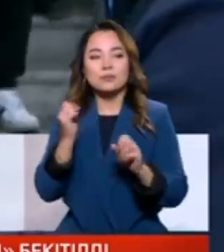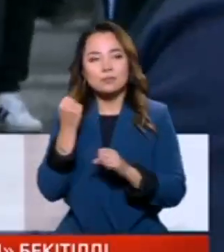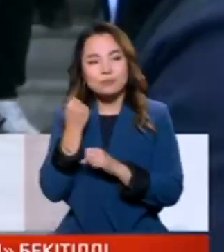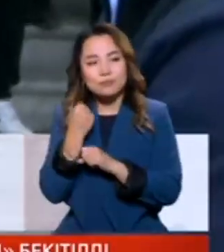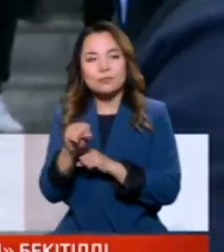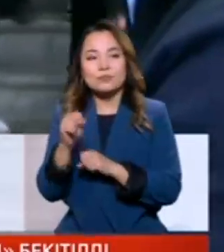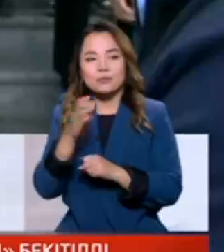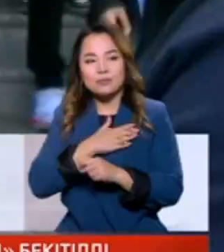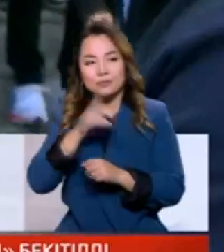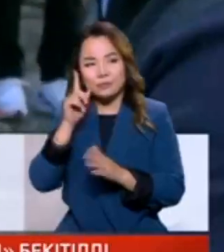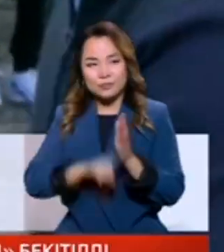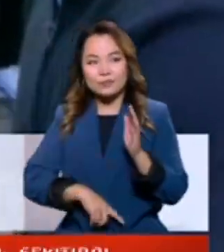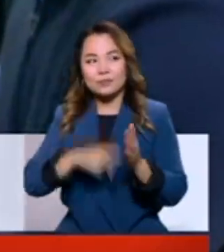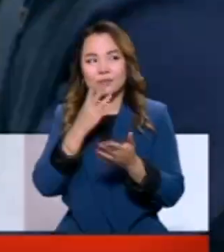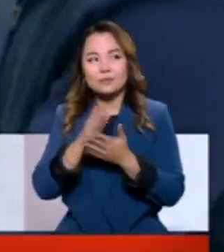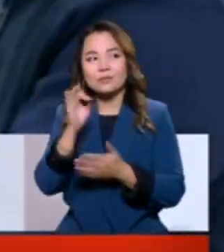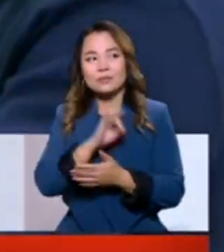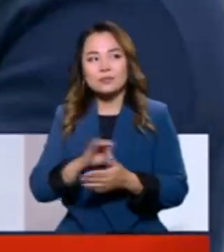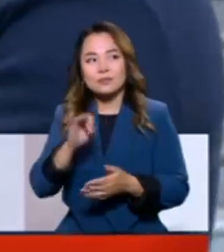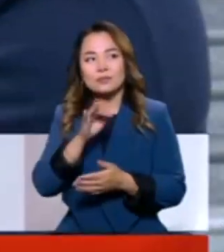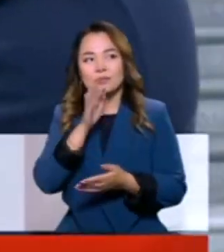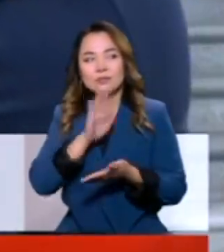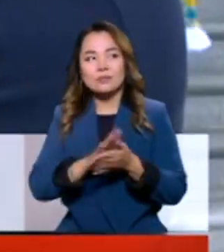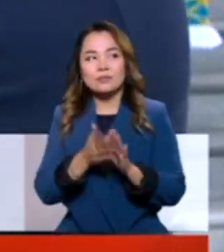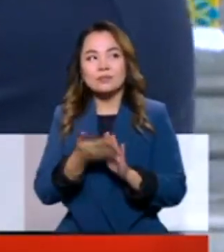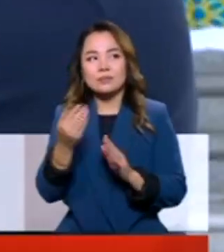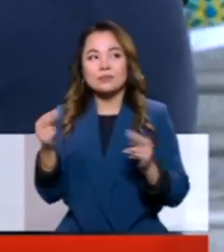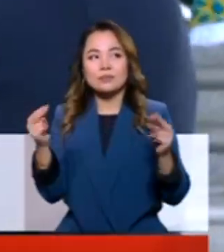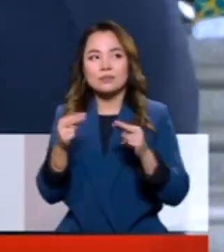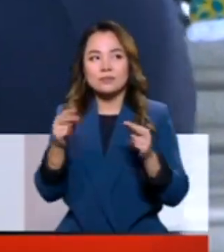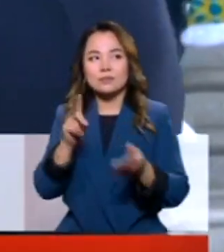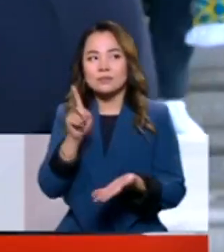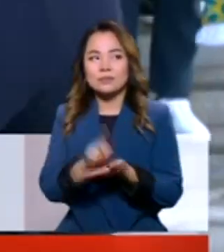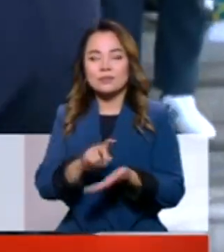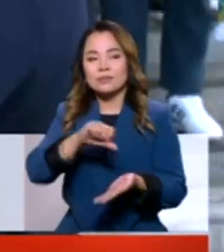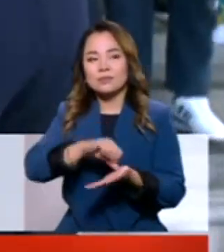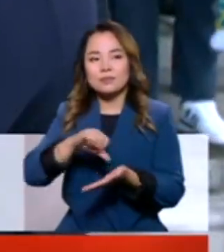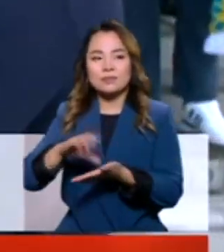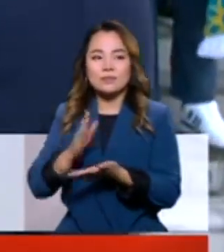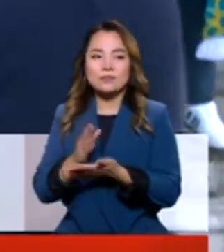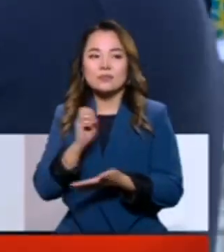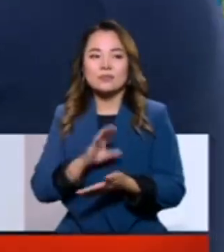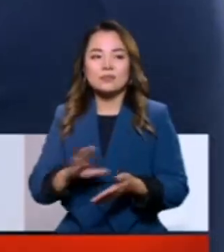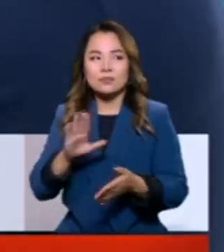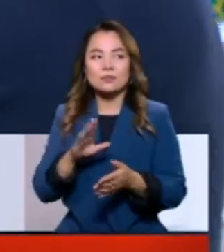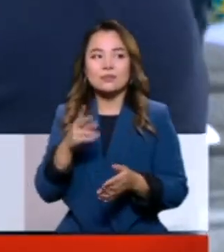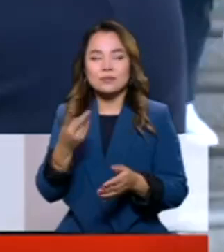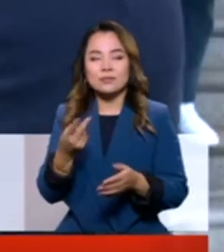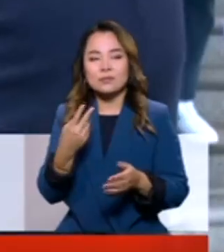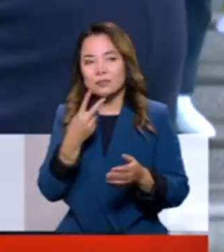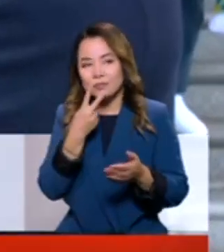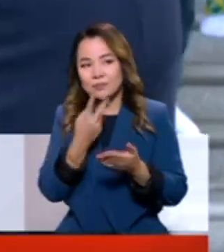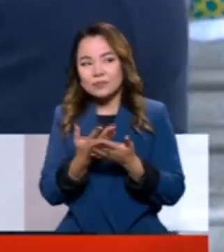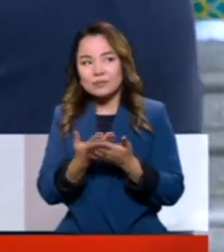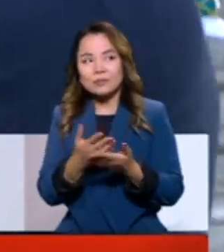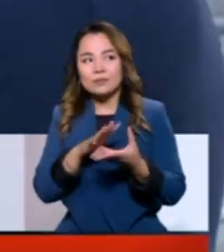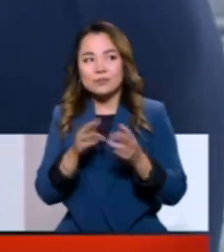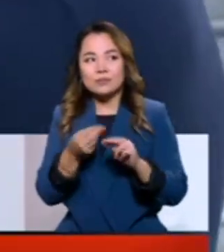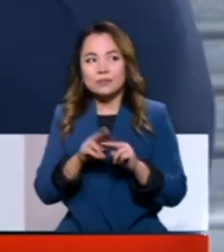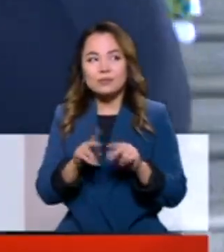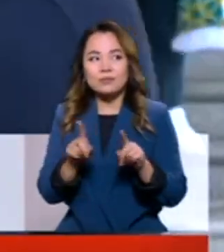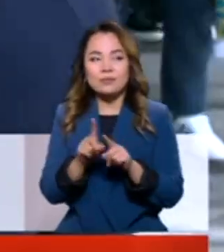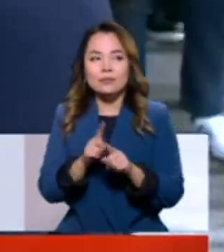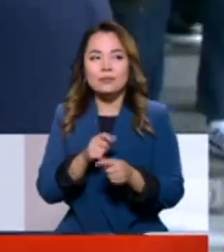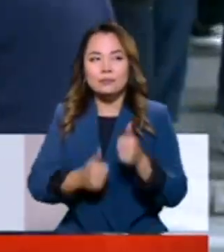қана жеңіс. Біз қазір тарихи сәттің куәсі болуын деп тұрмыз. Құдай қаласа Еуро 2024-ке шығуымыз әбден